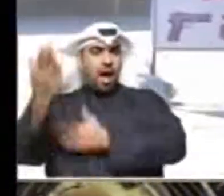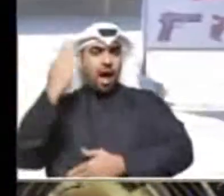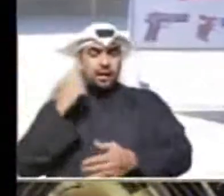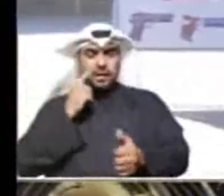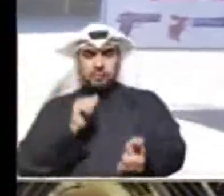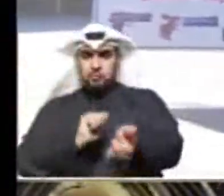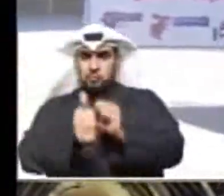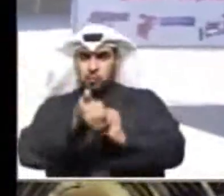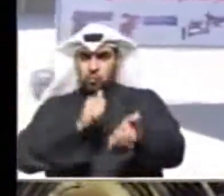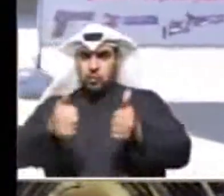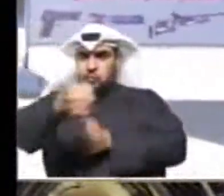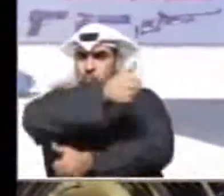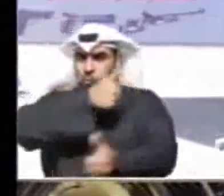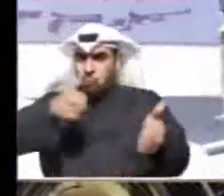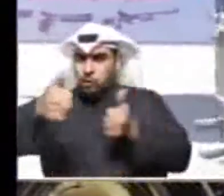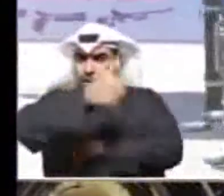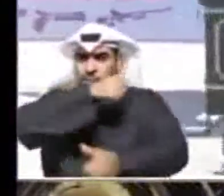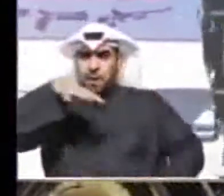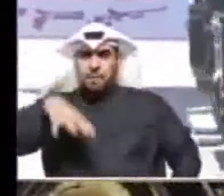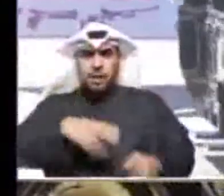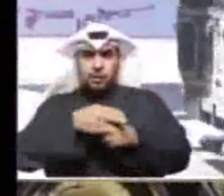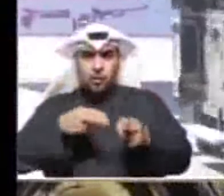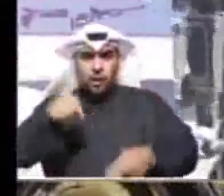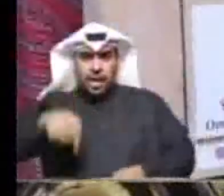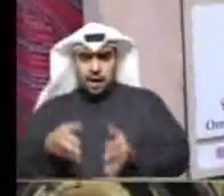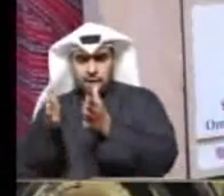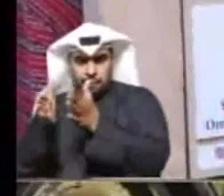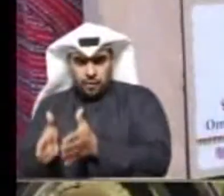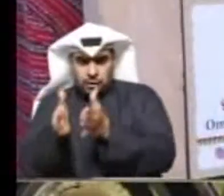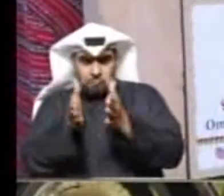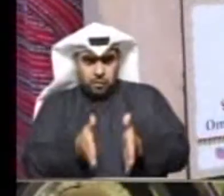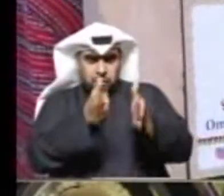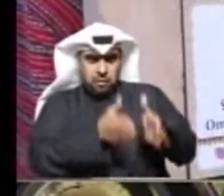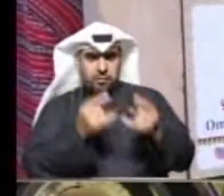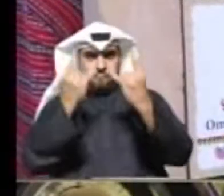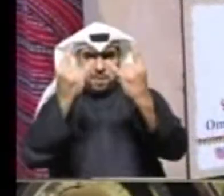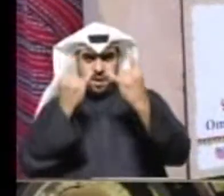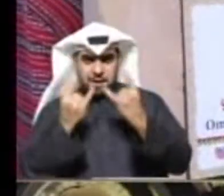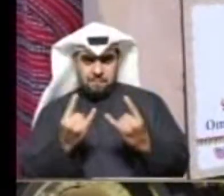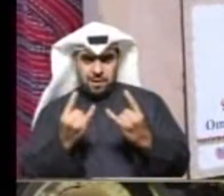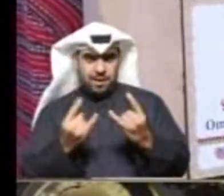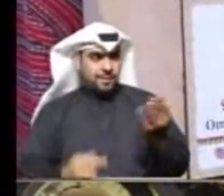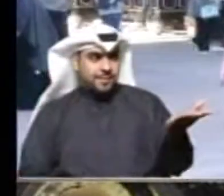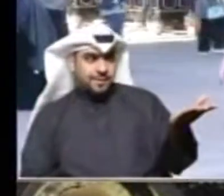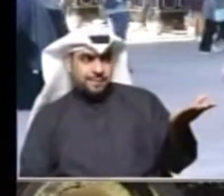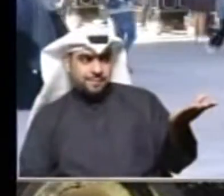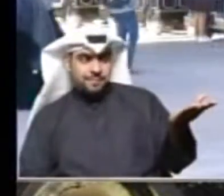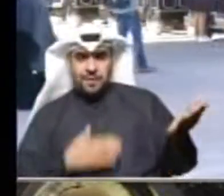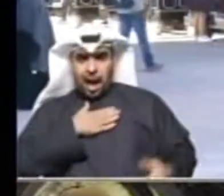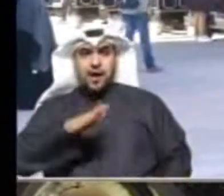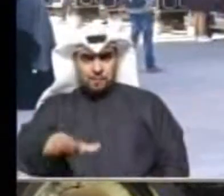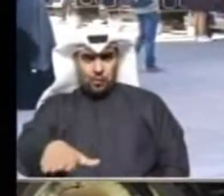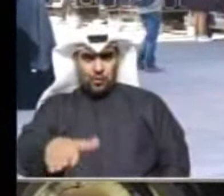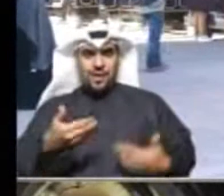لما يتميز به عن سواه من حسن تنظيم وتنوع يرضي جميع الطموحات. احنا موجودين في الموروث